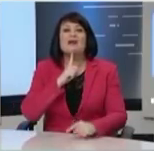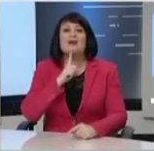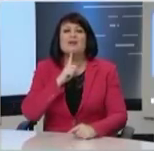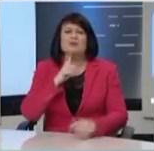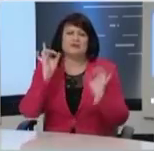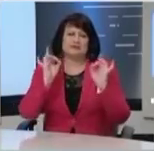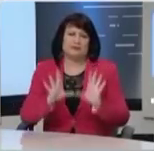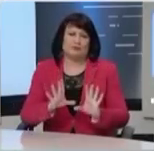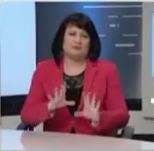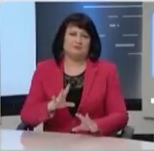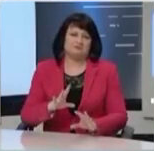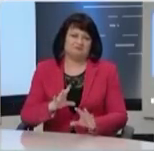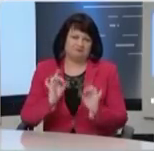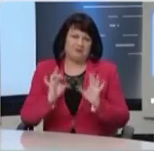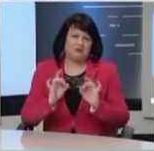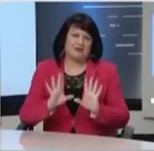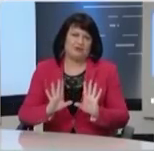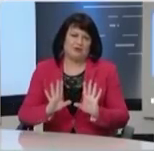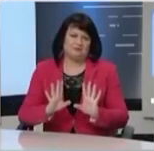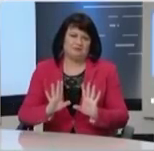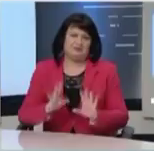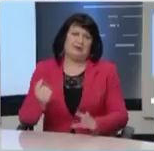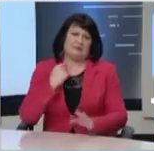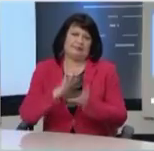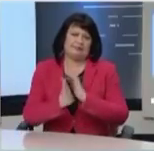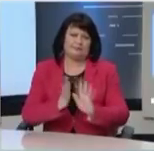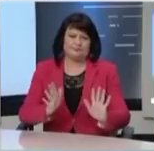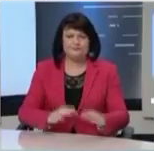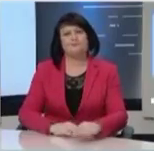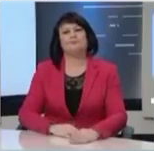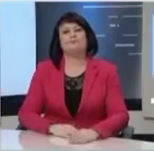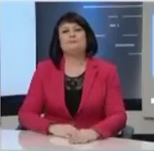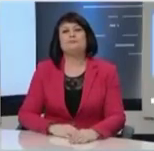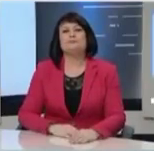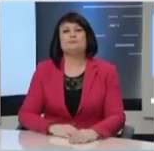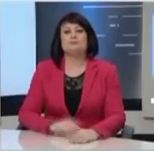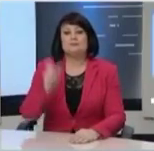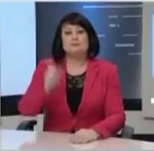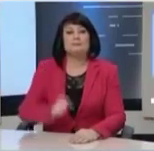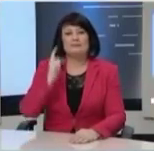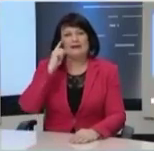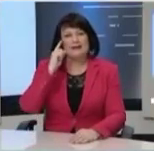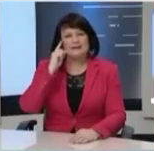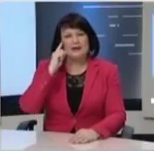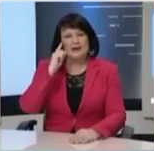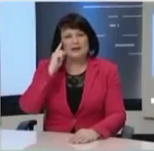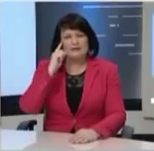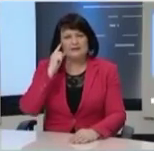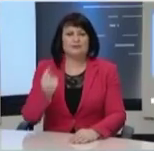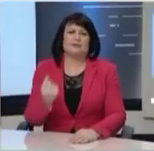state. Και φυσικά, όταν καταλάβατε ότι αυτή η επικοινωνιακή εκστρατεία βυθίζεται